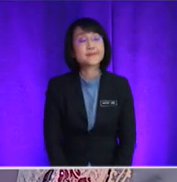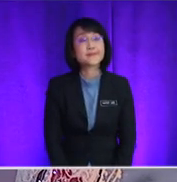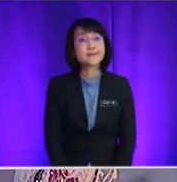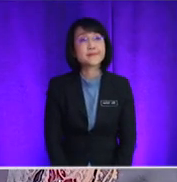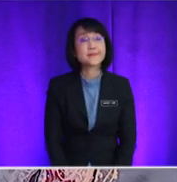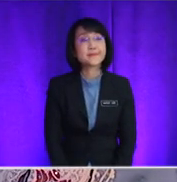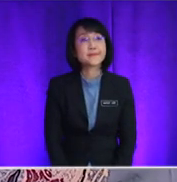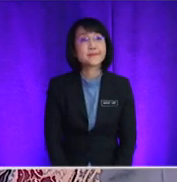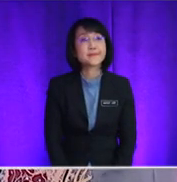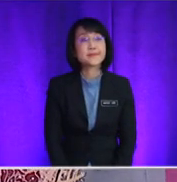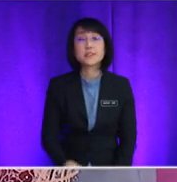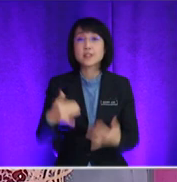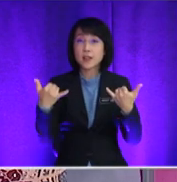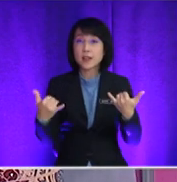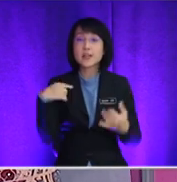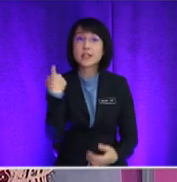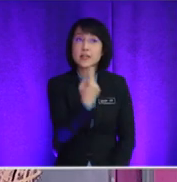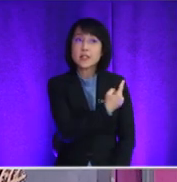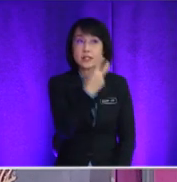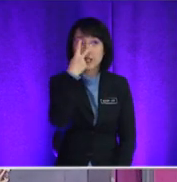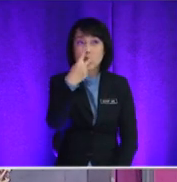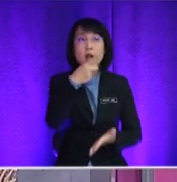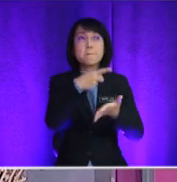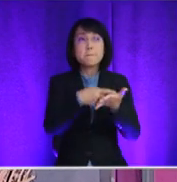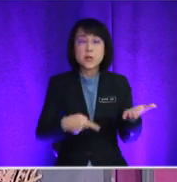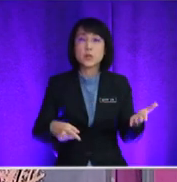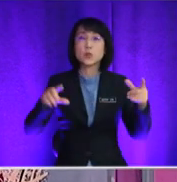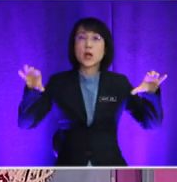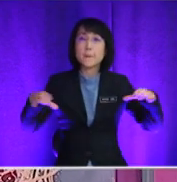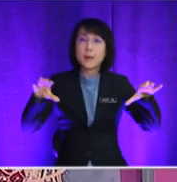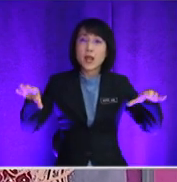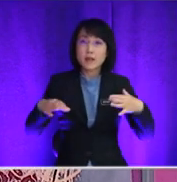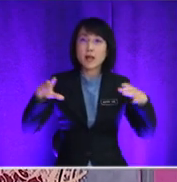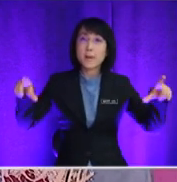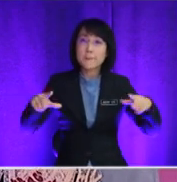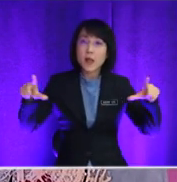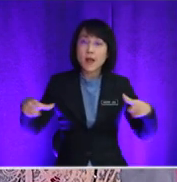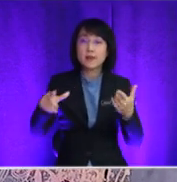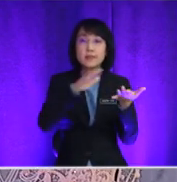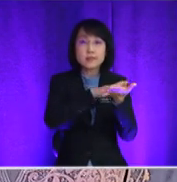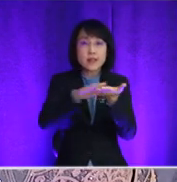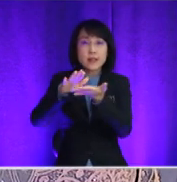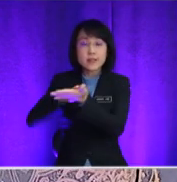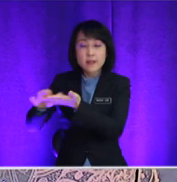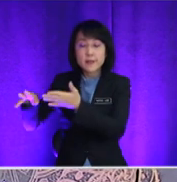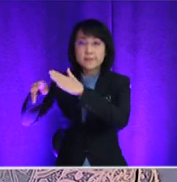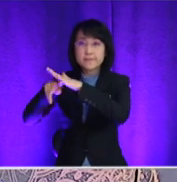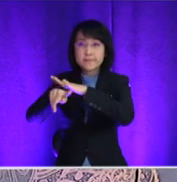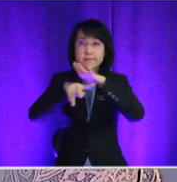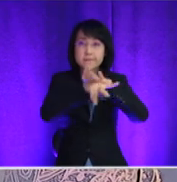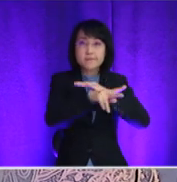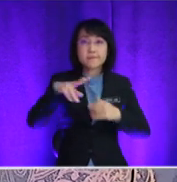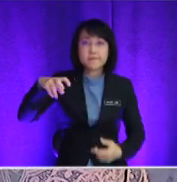ini kita akan tengok pula tentang apakah amalan sanitasi yang perlu seorang pengendali makanan atau